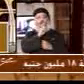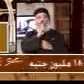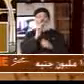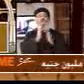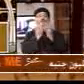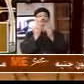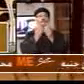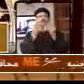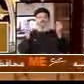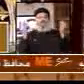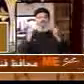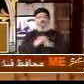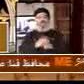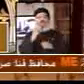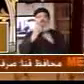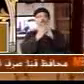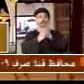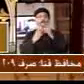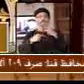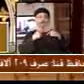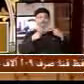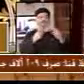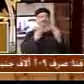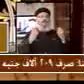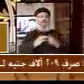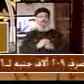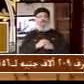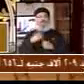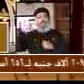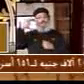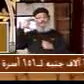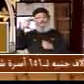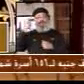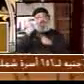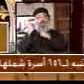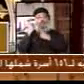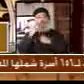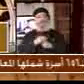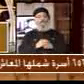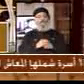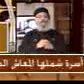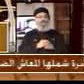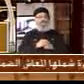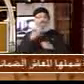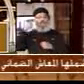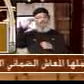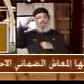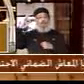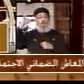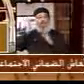كتب كثيرة وله تلاميذ وله فكر لاهوتي وفكر